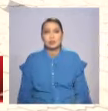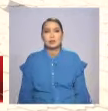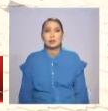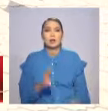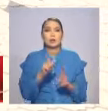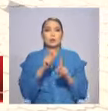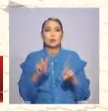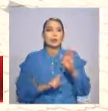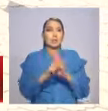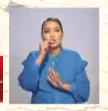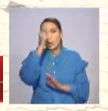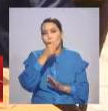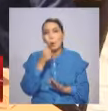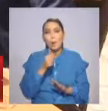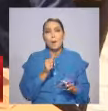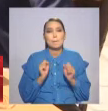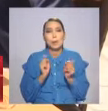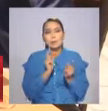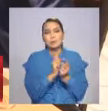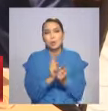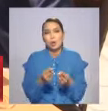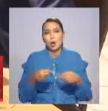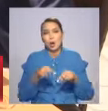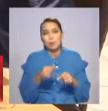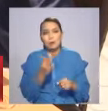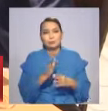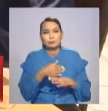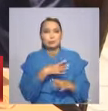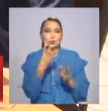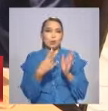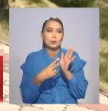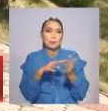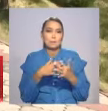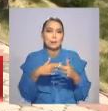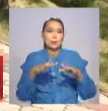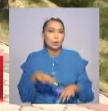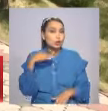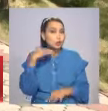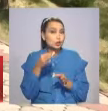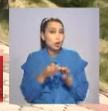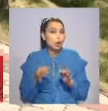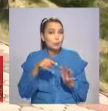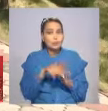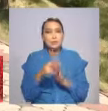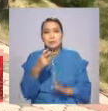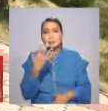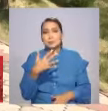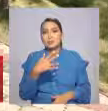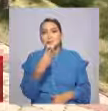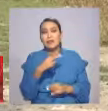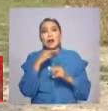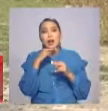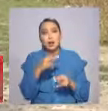К слову, с начала года мобильные общественные приемные посетили 47 населенных пунктов в Туркестанской области. Из